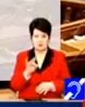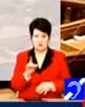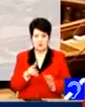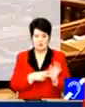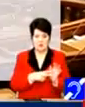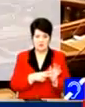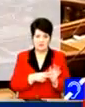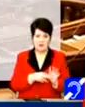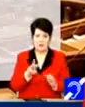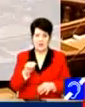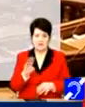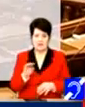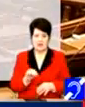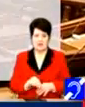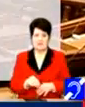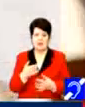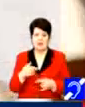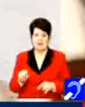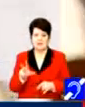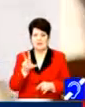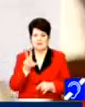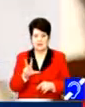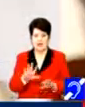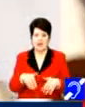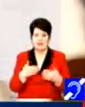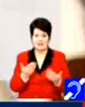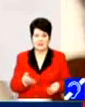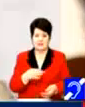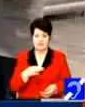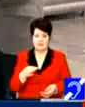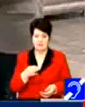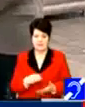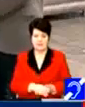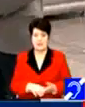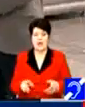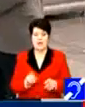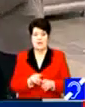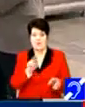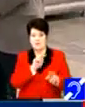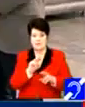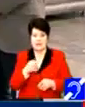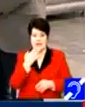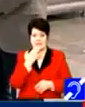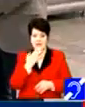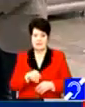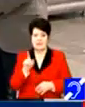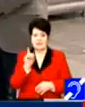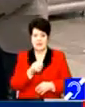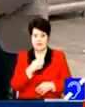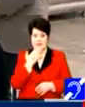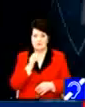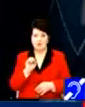Partidul Șor cu 7 mandate. Alte 3 mandate aparțin candidaților independenți. Deși atât observatorii internaționali cât și